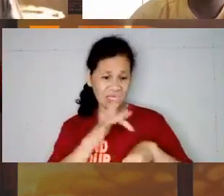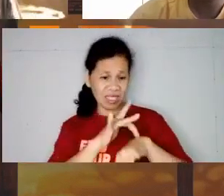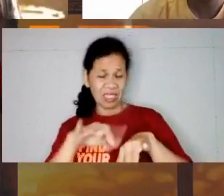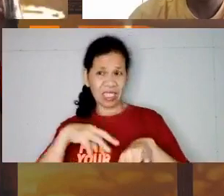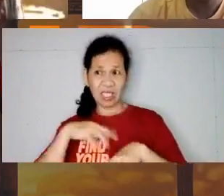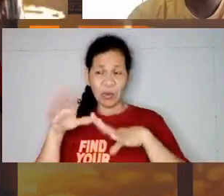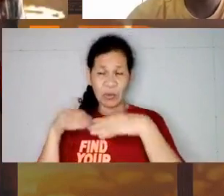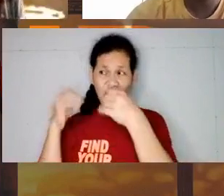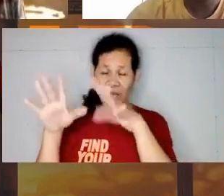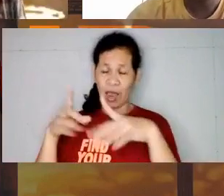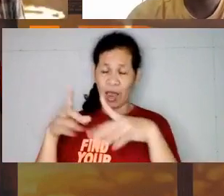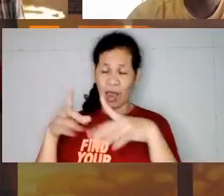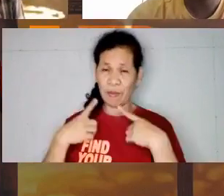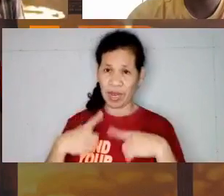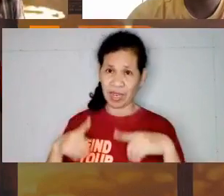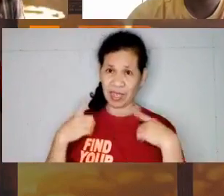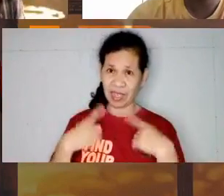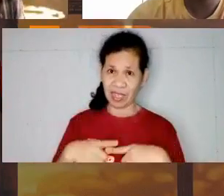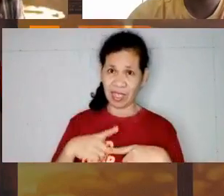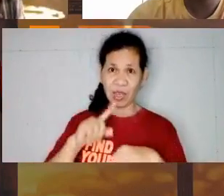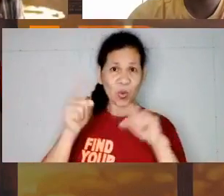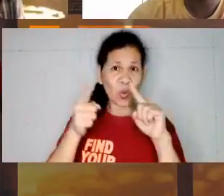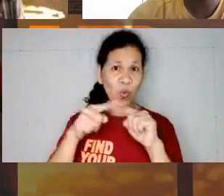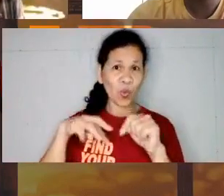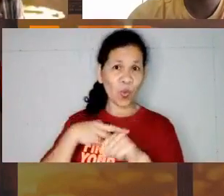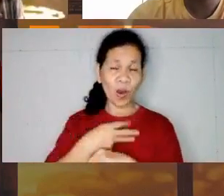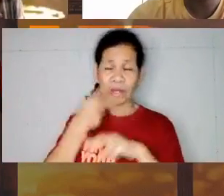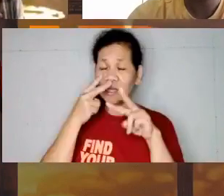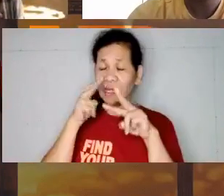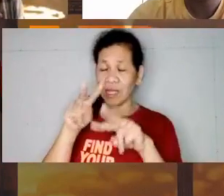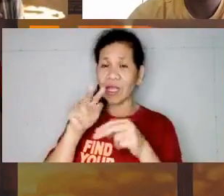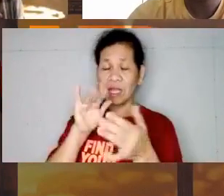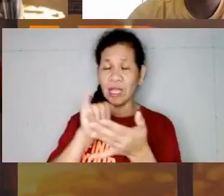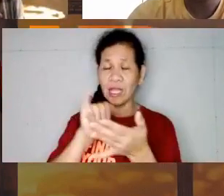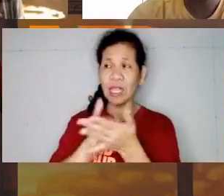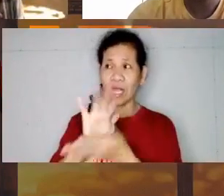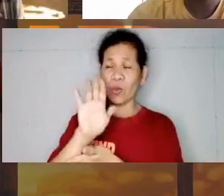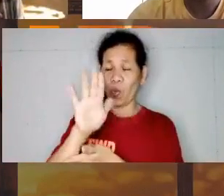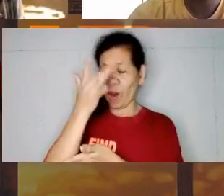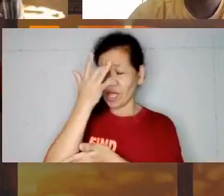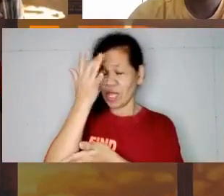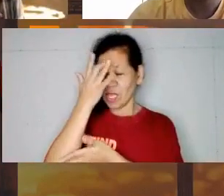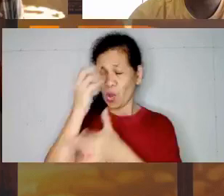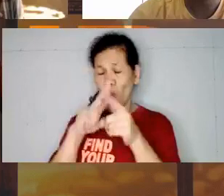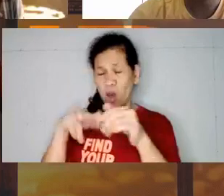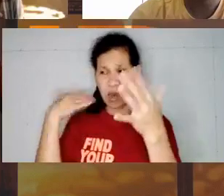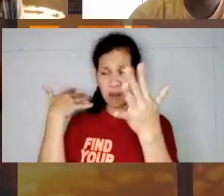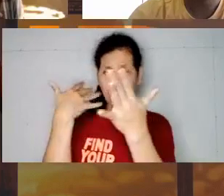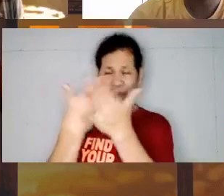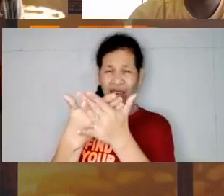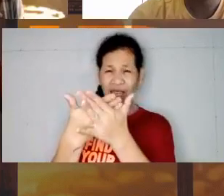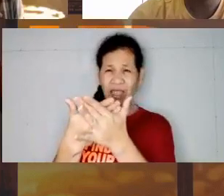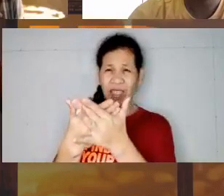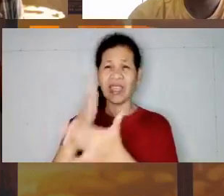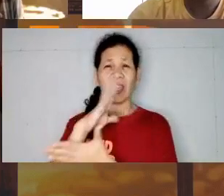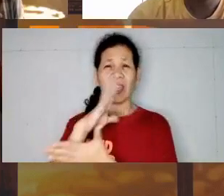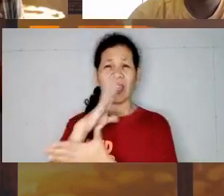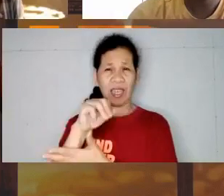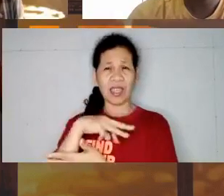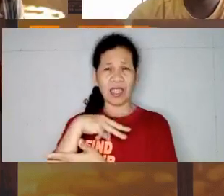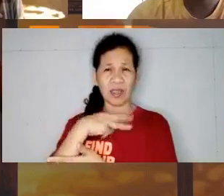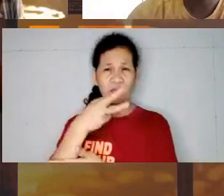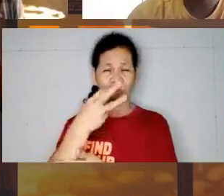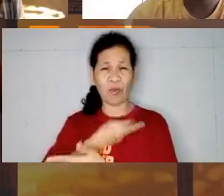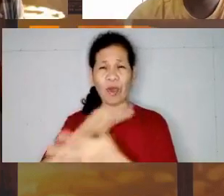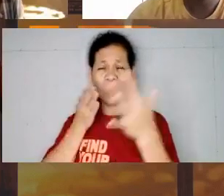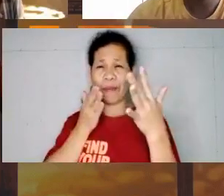dinamtan? At kailan po namin kayo nakitang nagkasakit o nabilanggo at kayo'y aming